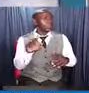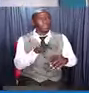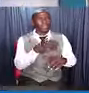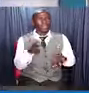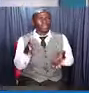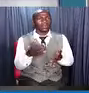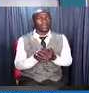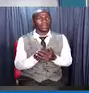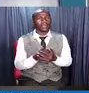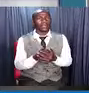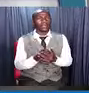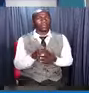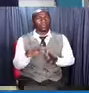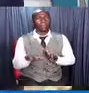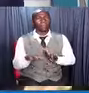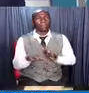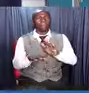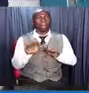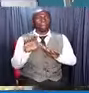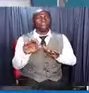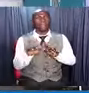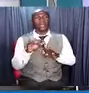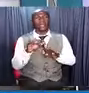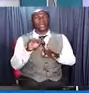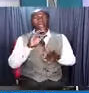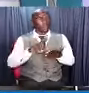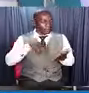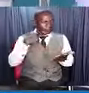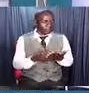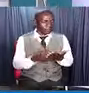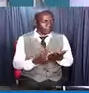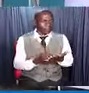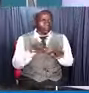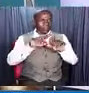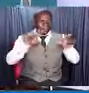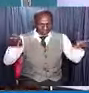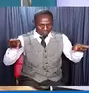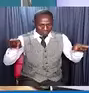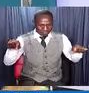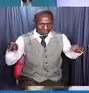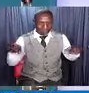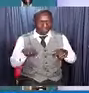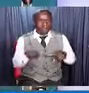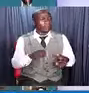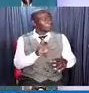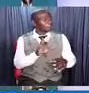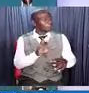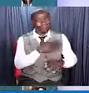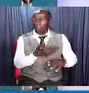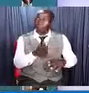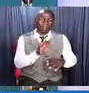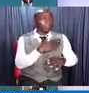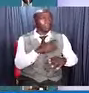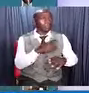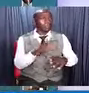is Napanda hivyo hivyo tu. And I'm just doing Nasema it all the kama ni kuanguka nianguke hapo jukwani. And I say if it's falling down let me follow the pulpit. There